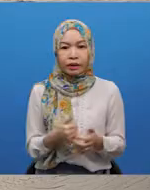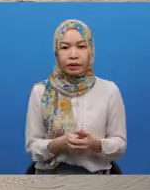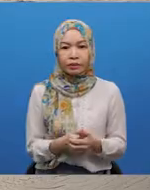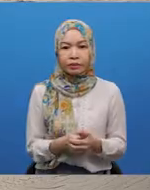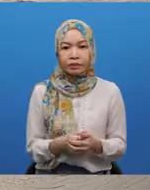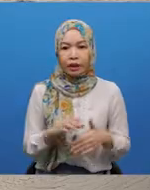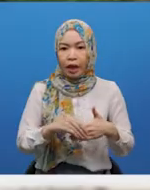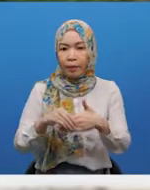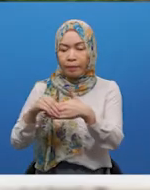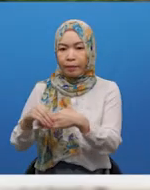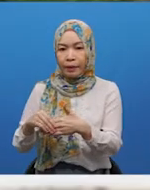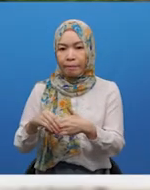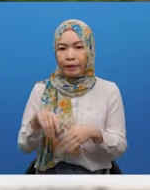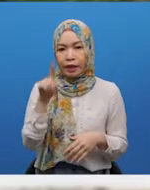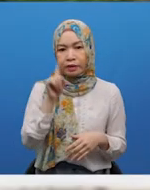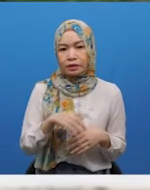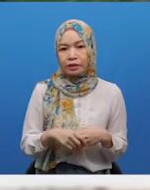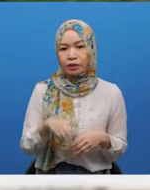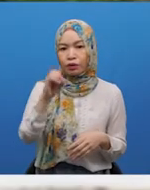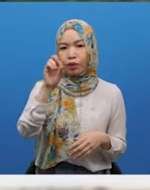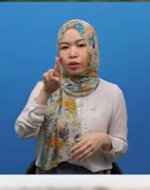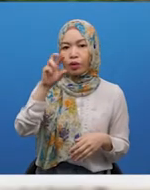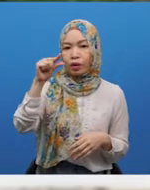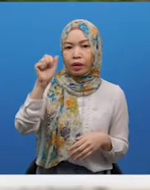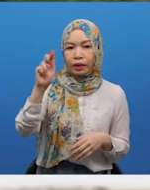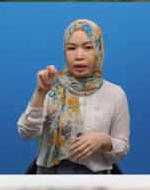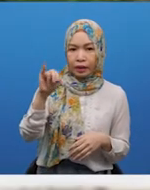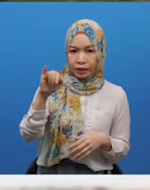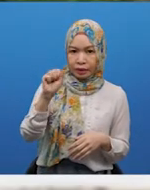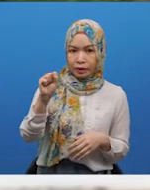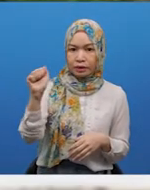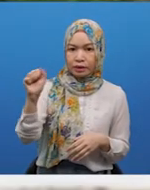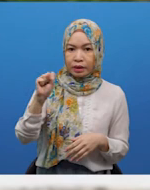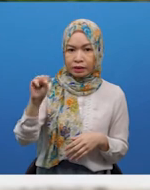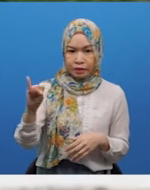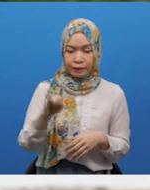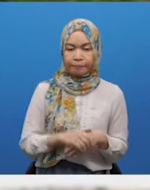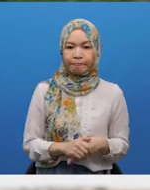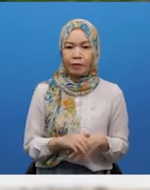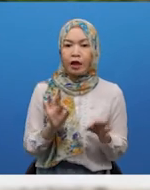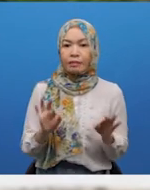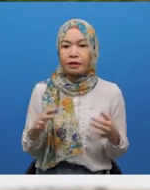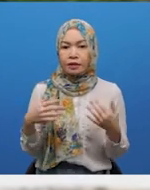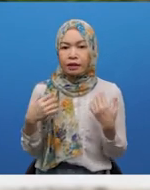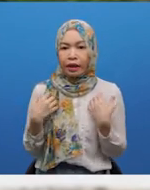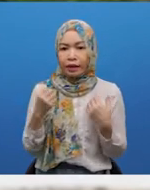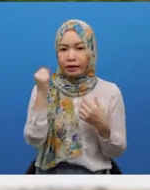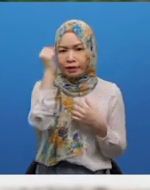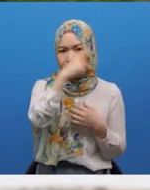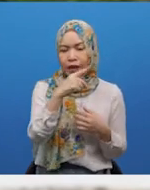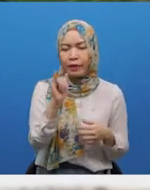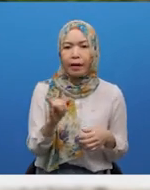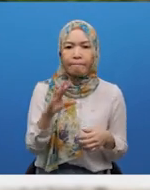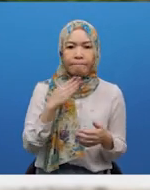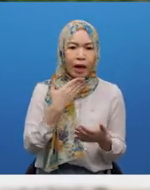organisasi. Contohnya di sini, kita boleh mencontohi sifat adil yang diamalkan